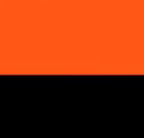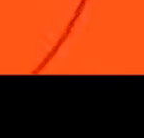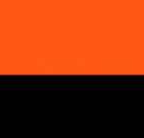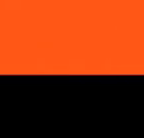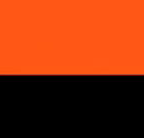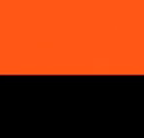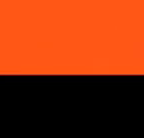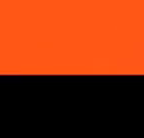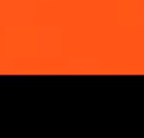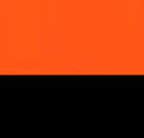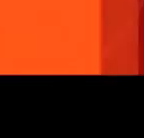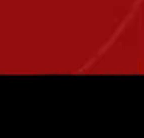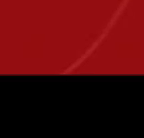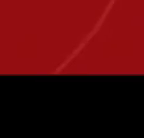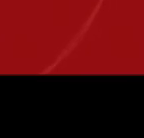Музика